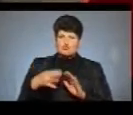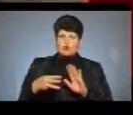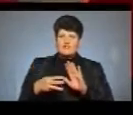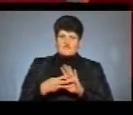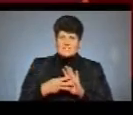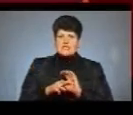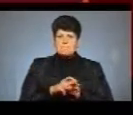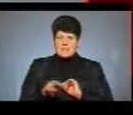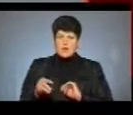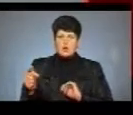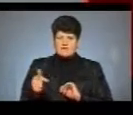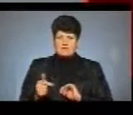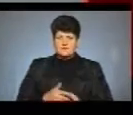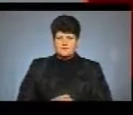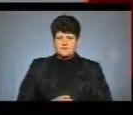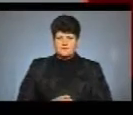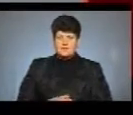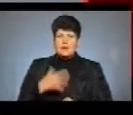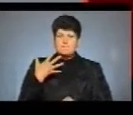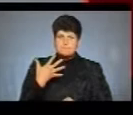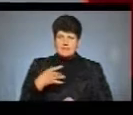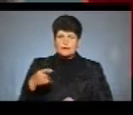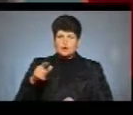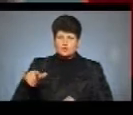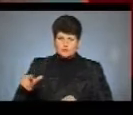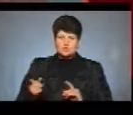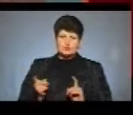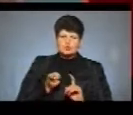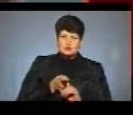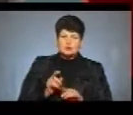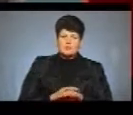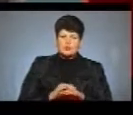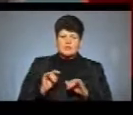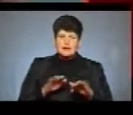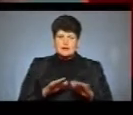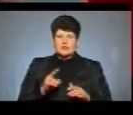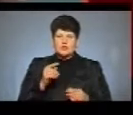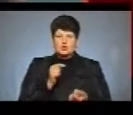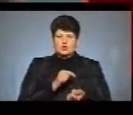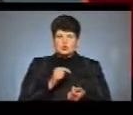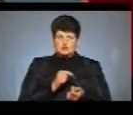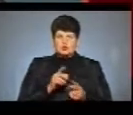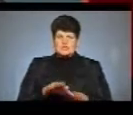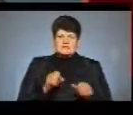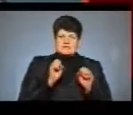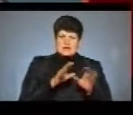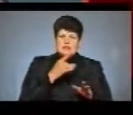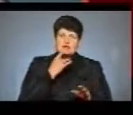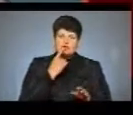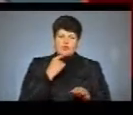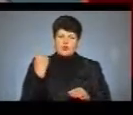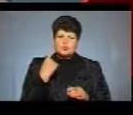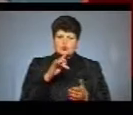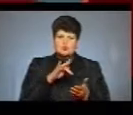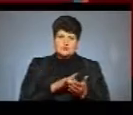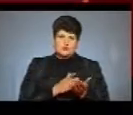гривень. 5 тернополян долучилися до благодійної акції «Донор – це ти» і здали кров обласному центрі служби